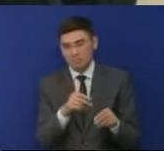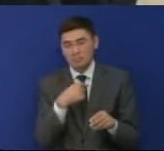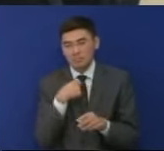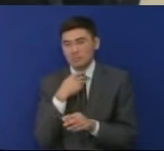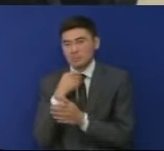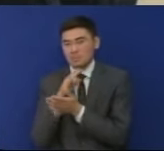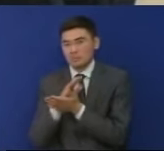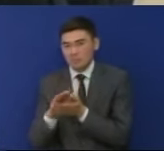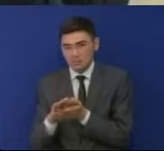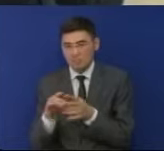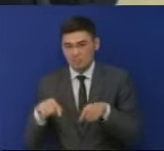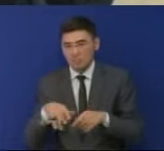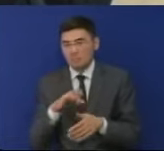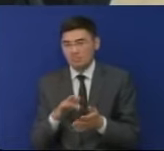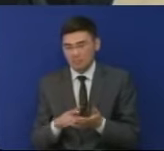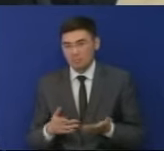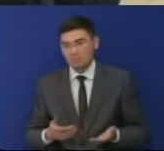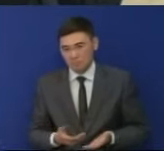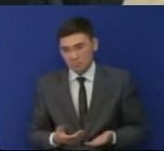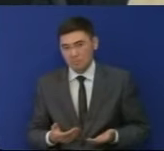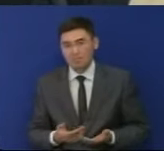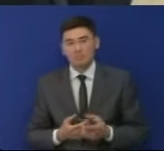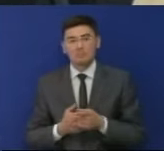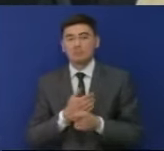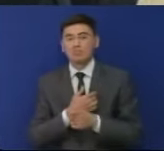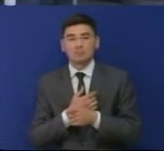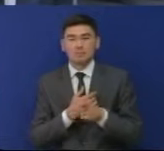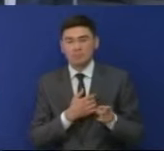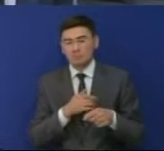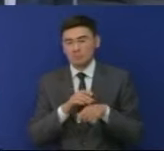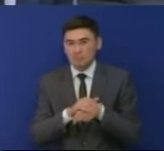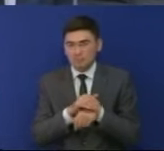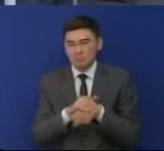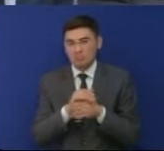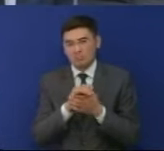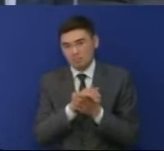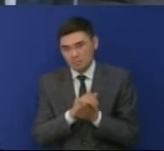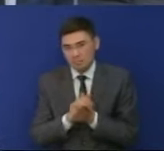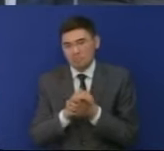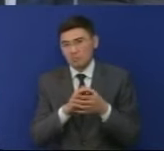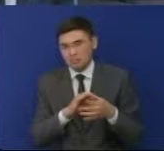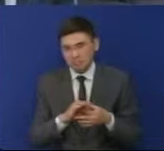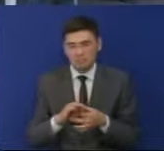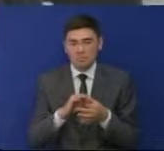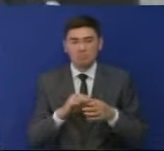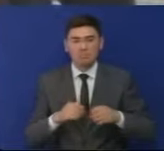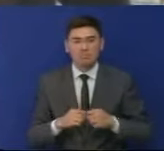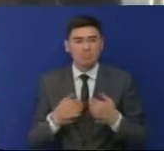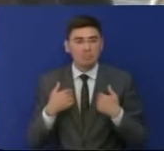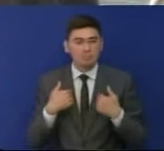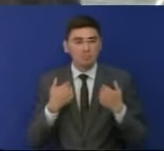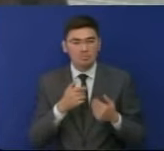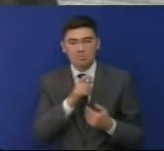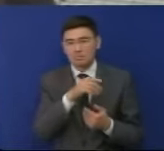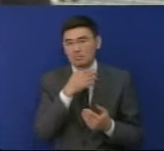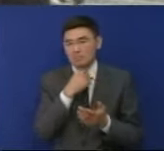семичанка, всю жизнь прожила в этом городе. И желаю всем всего доброго, мира, дружбы и любви. Поздравляю всех семичане